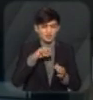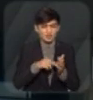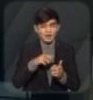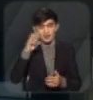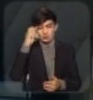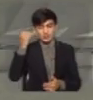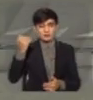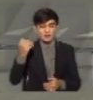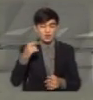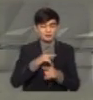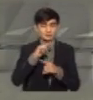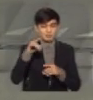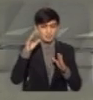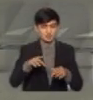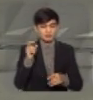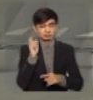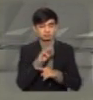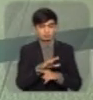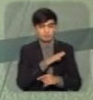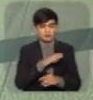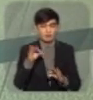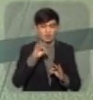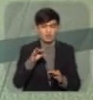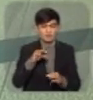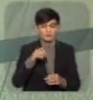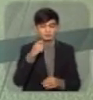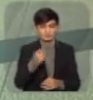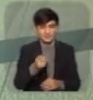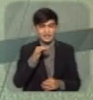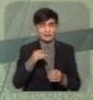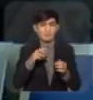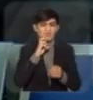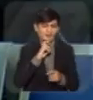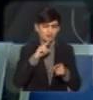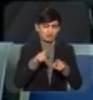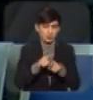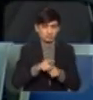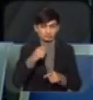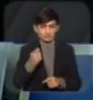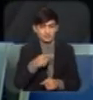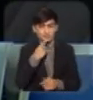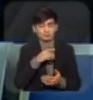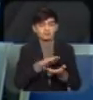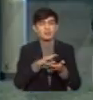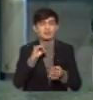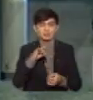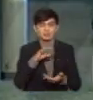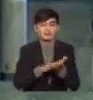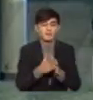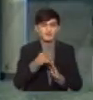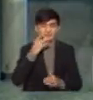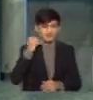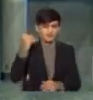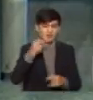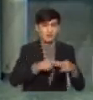Государственным аэропортам поручили снизить стоимость авиатоплива до среднерыночной и согласовать договора с иностранными авиакомпаниями.